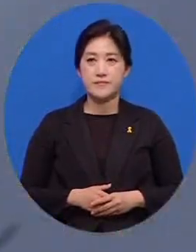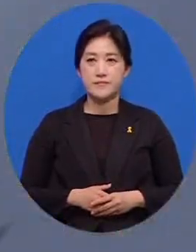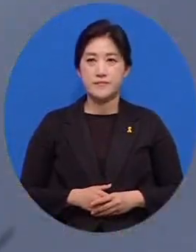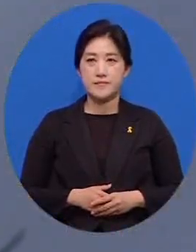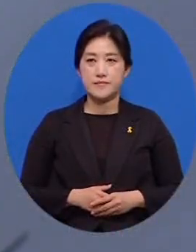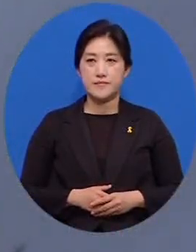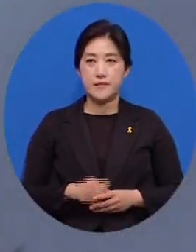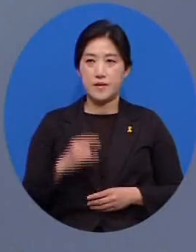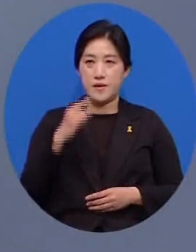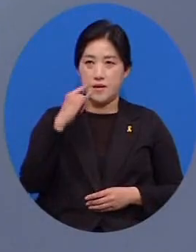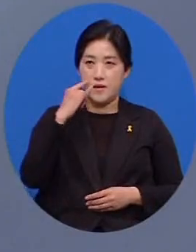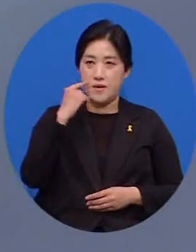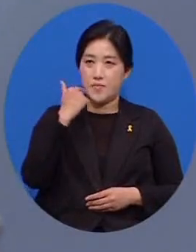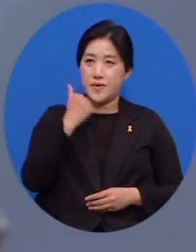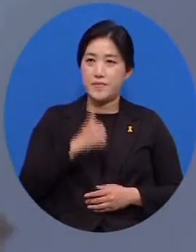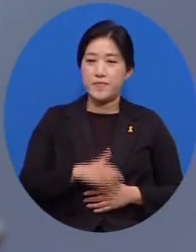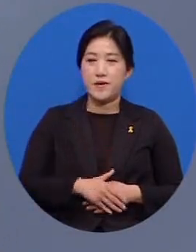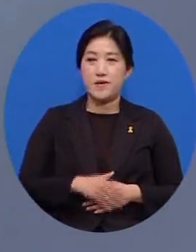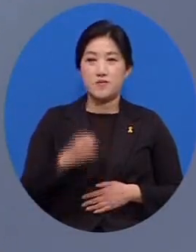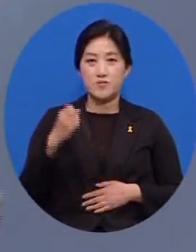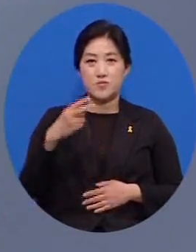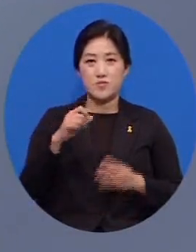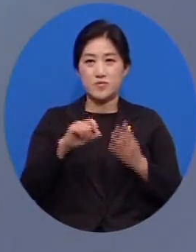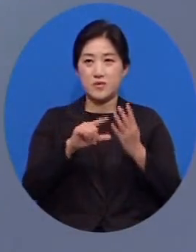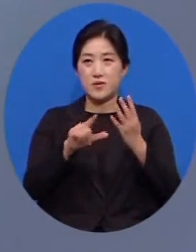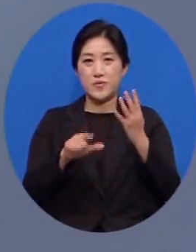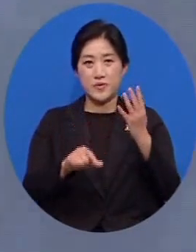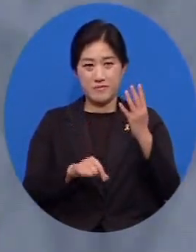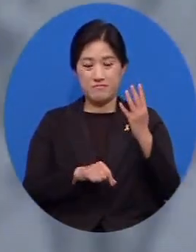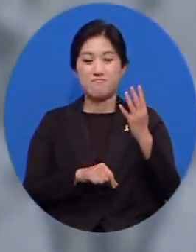엄마 아빠들, 또 4월이네.